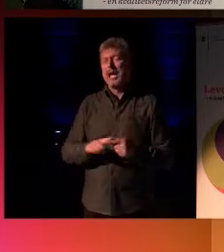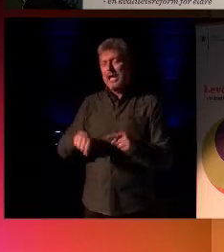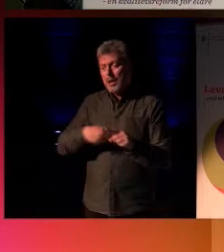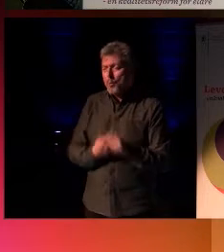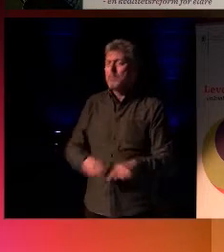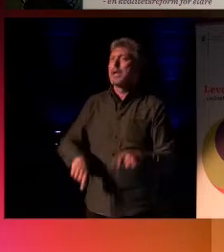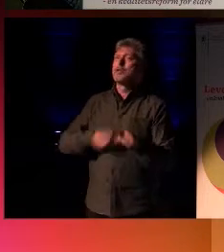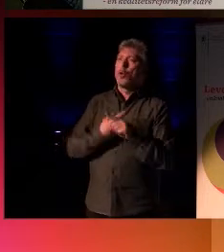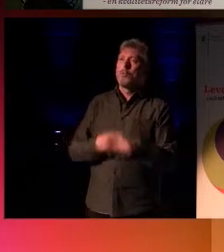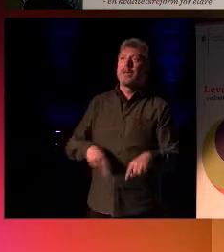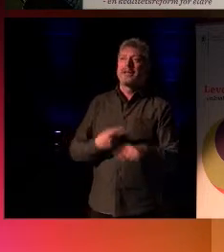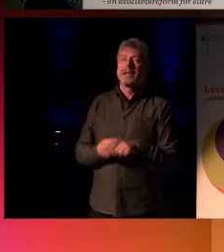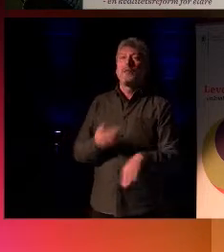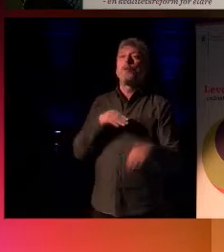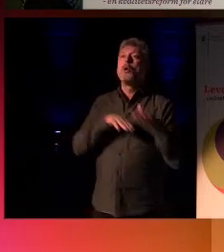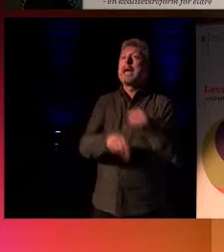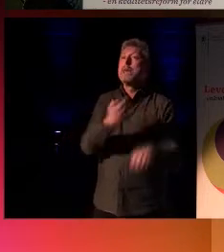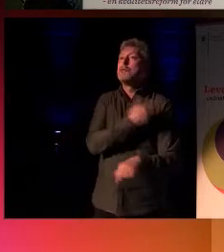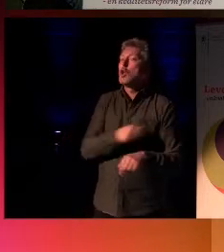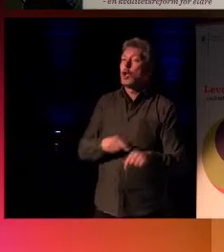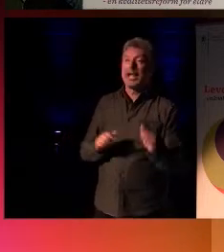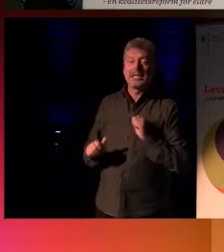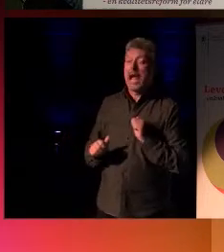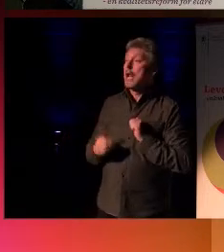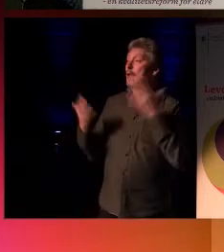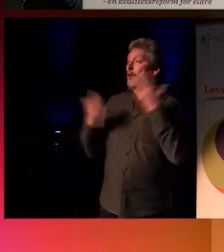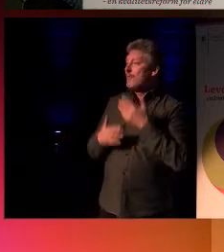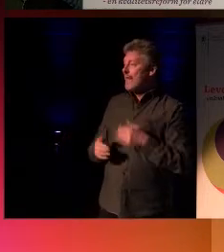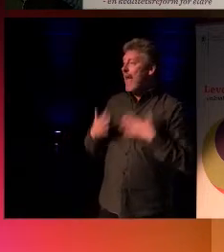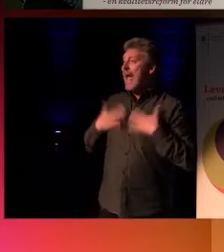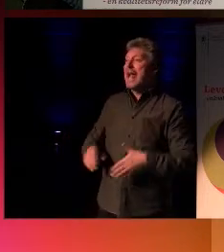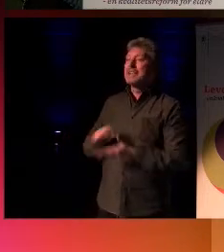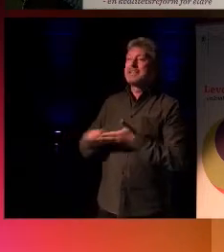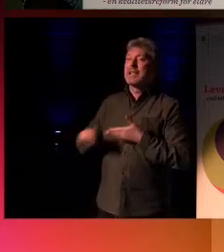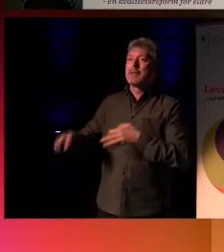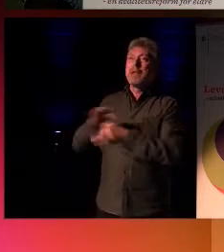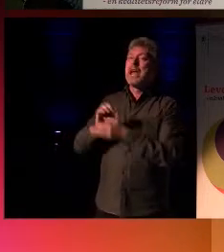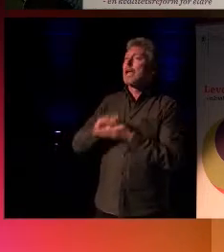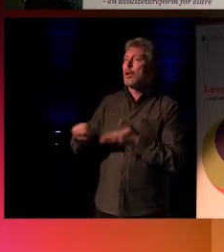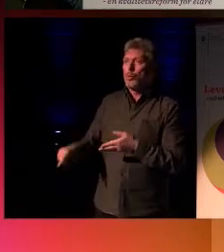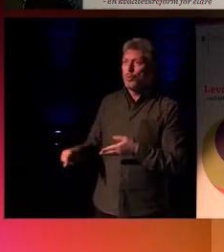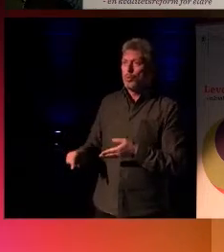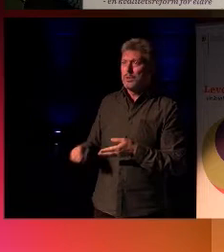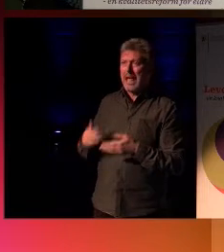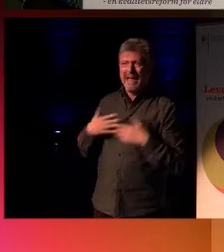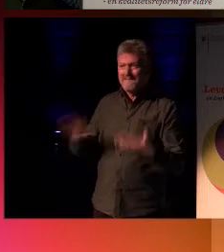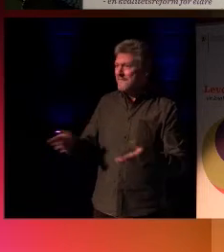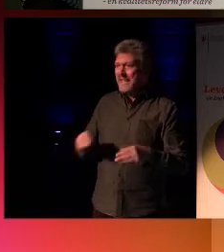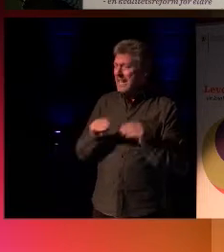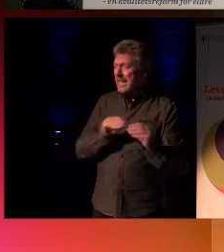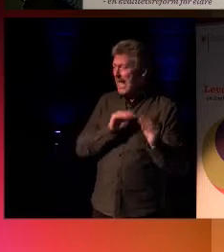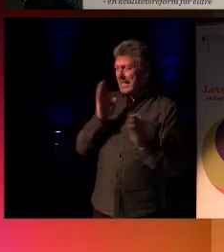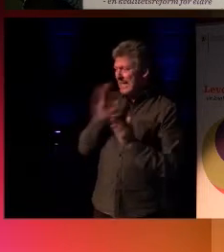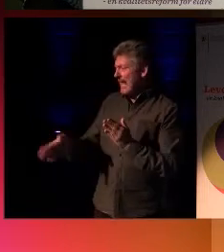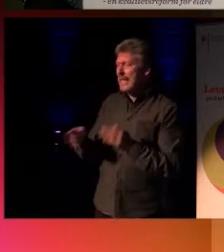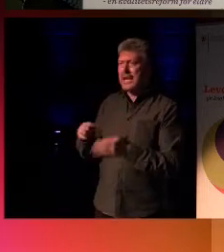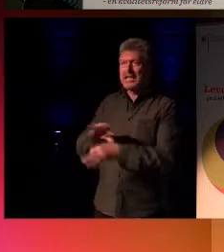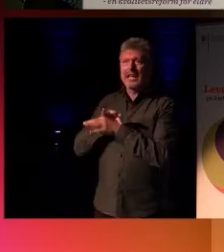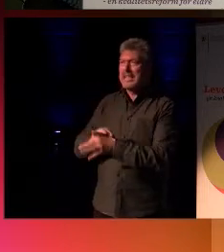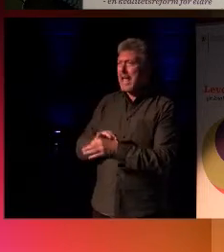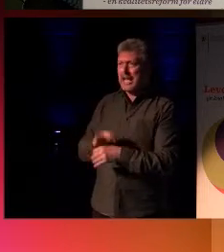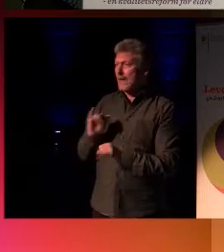gang. Hjemmesykepleien var fortvilet over at helsesekretæren på legekontoret ikke ville sette telefonen direkte inn til legens